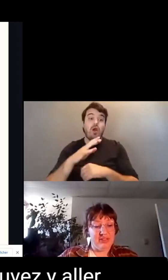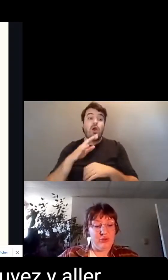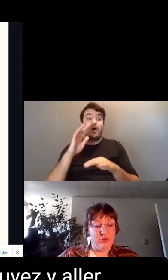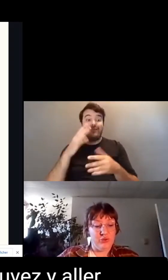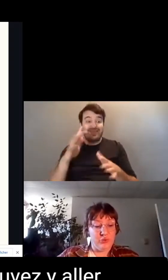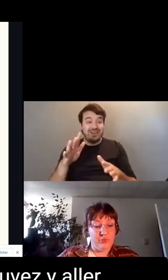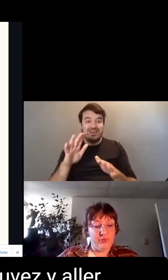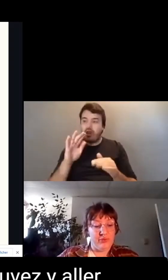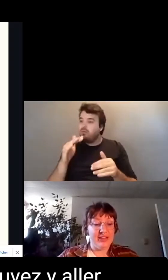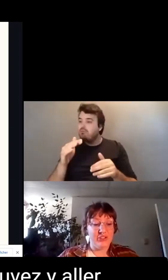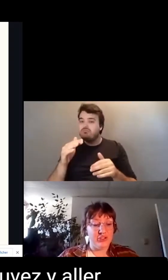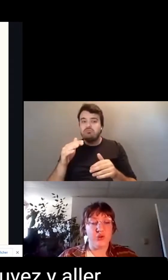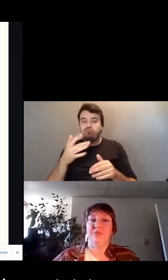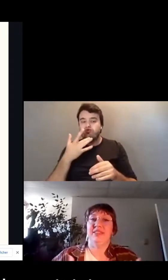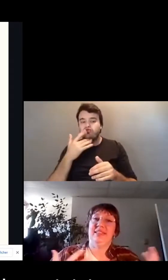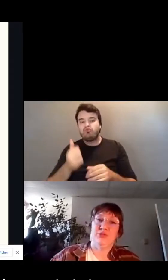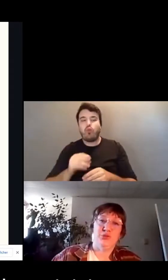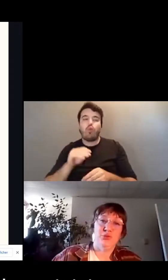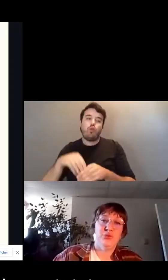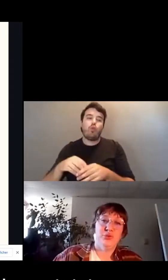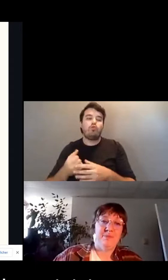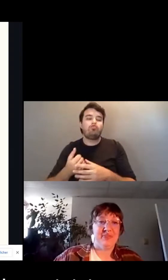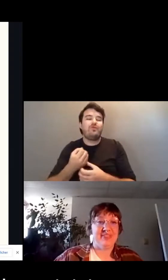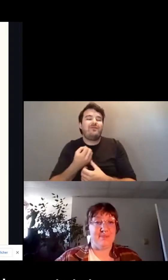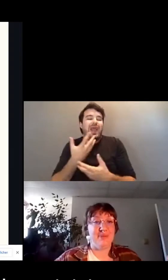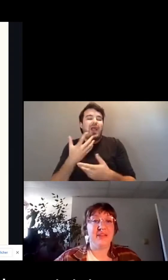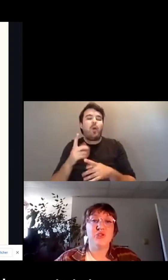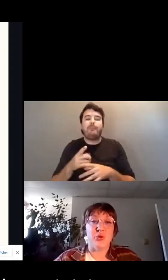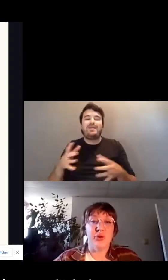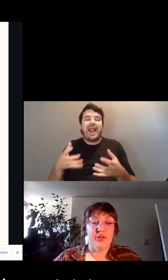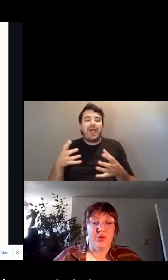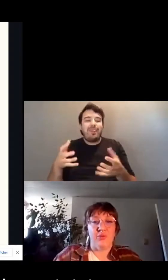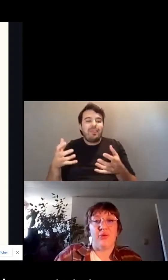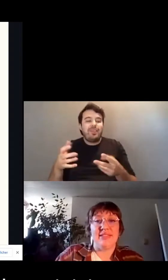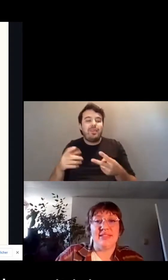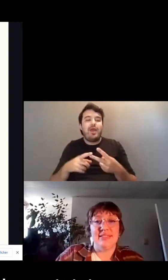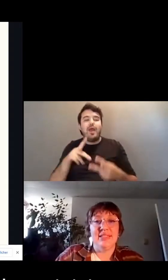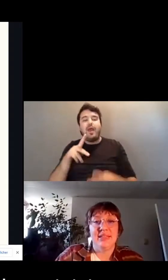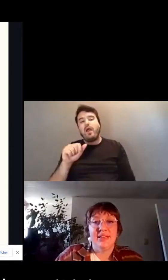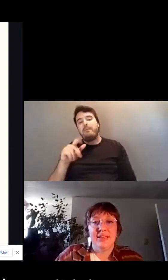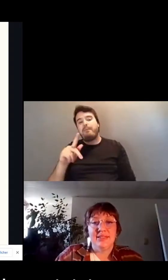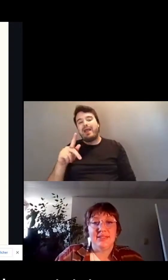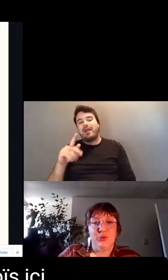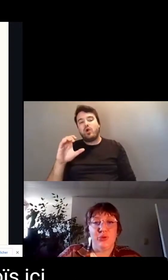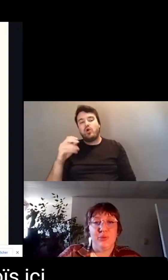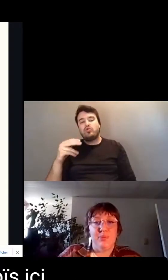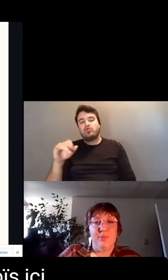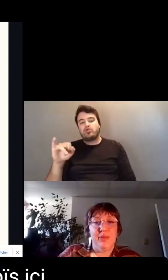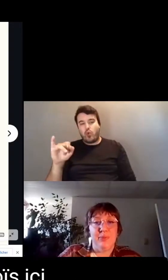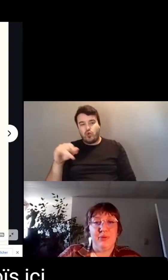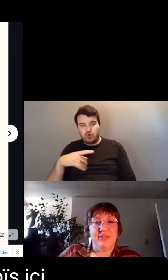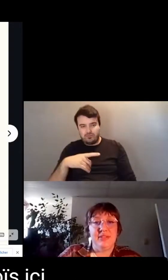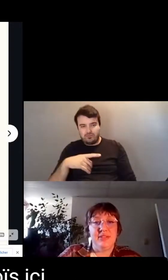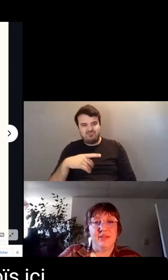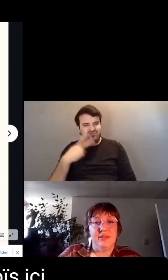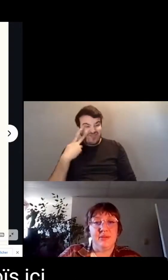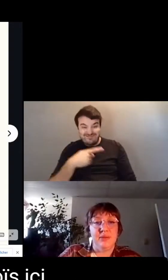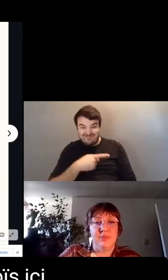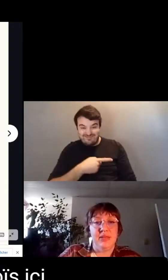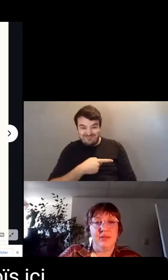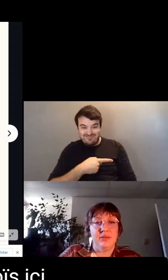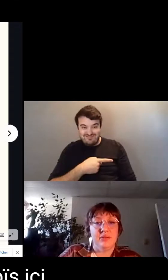aller avec des cultures plus fraîches, là, comme des laitues, des pak choy qu'on voit ici. Ce sont des